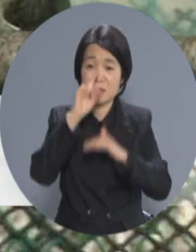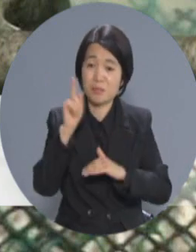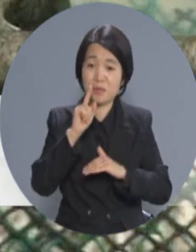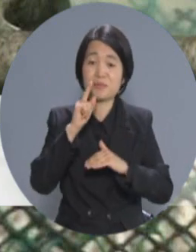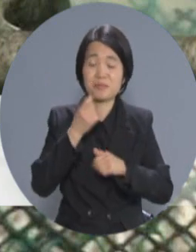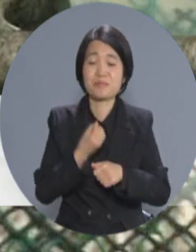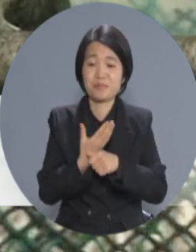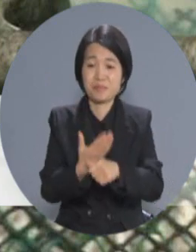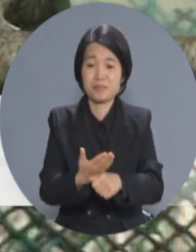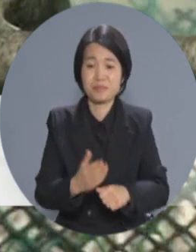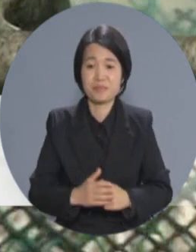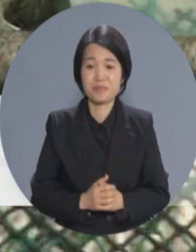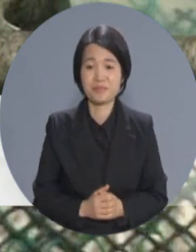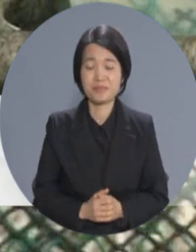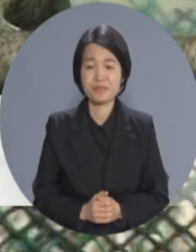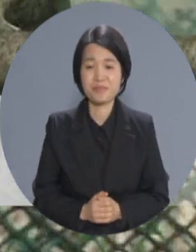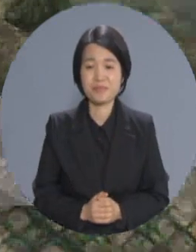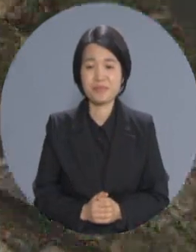기자가 전해드립니다